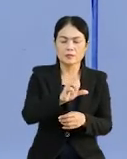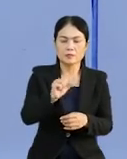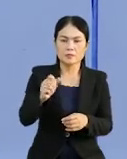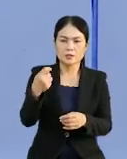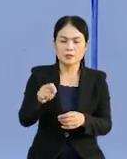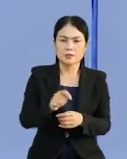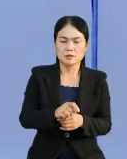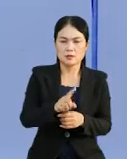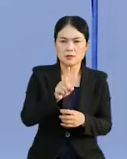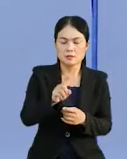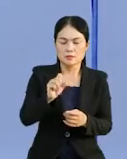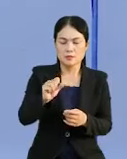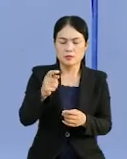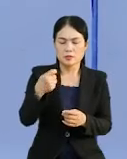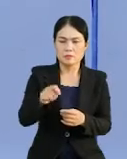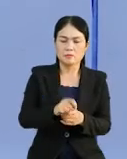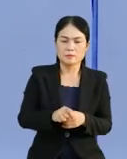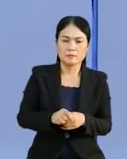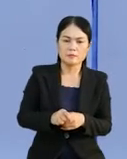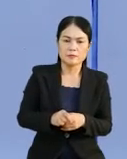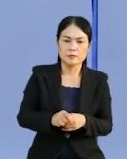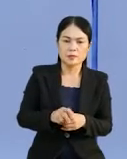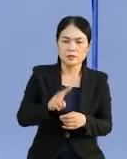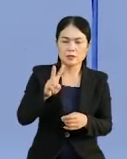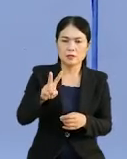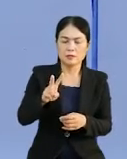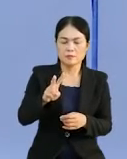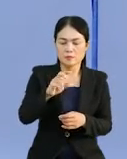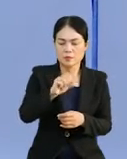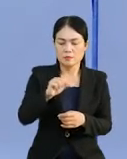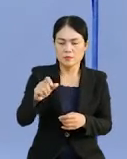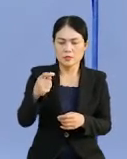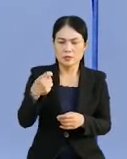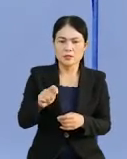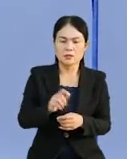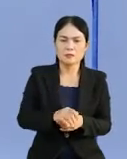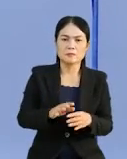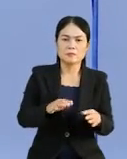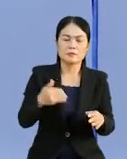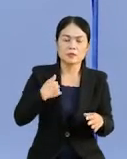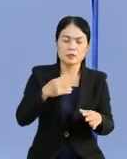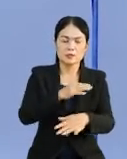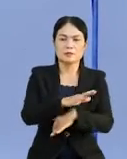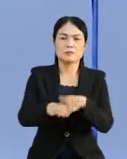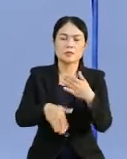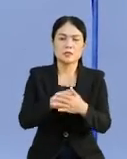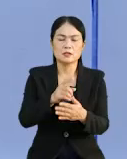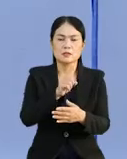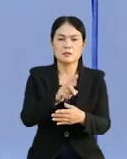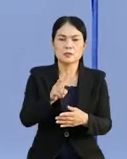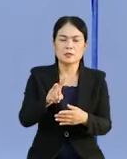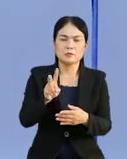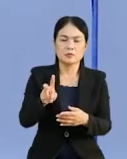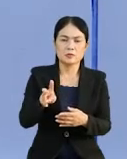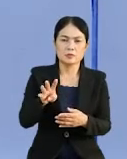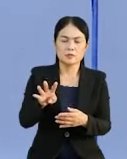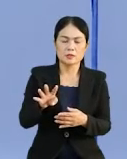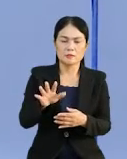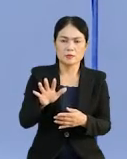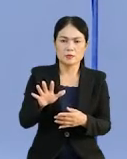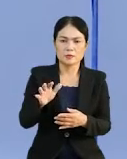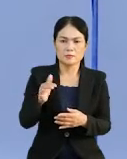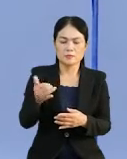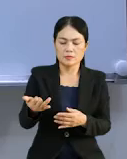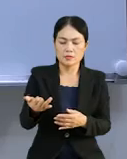rìa, mùi rồi rìa, nâng pi mơn rìa. Chẳng miên tiếng ớ, mùi pi bay buôn